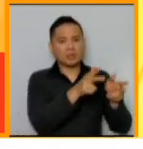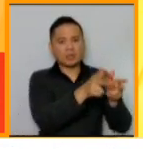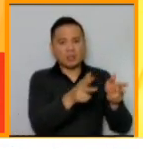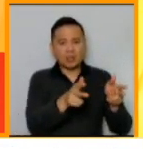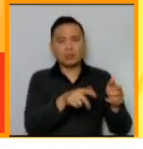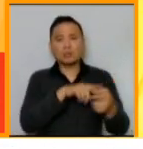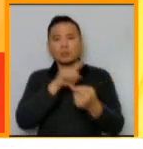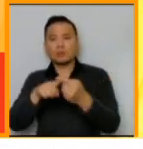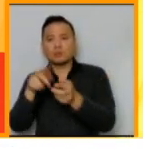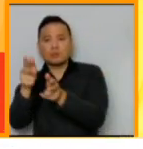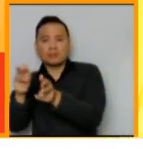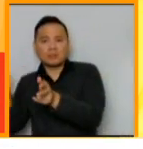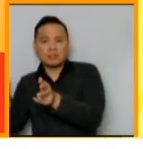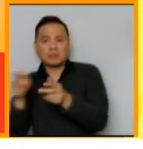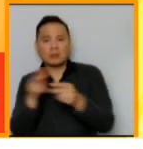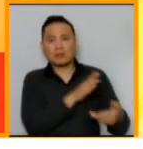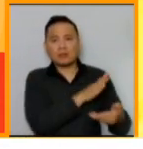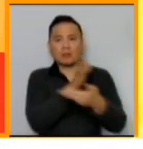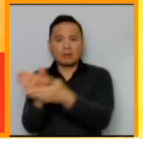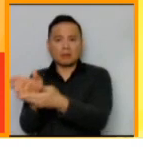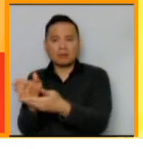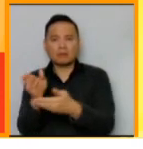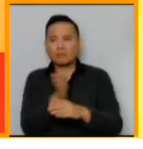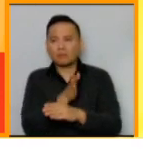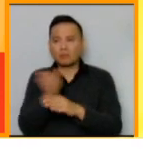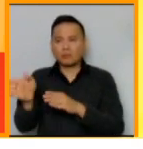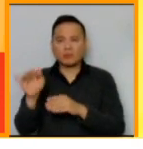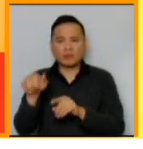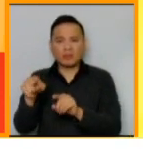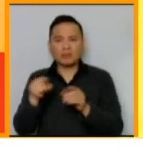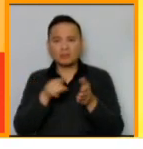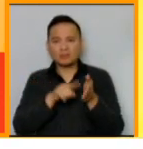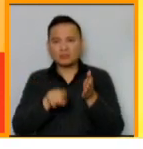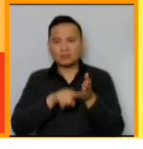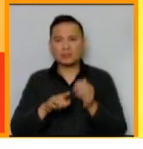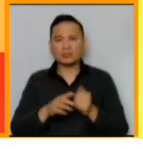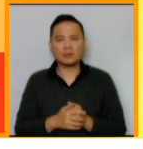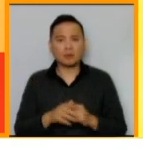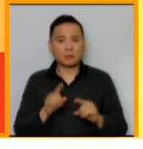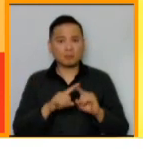yung mga jeepney driver, natanong mo ba kung sila mismo, bakunado na?